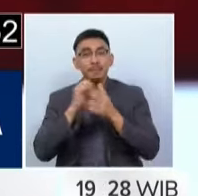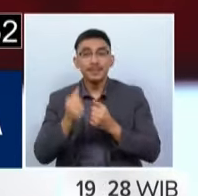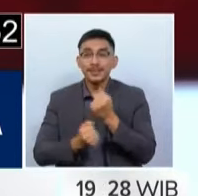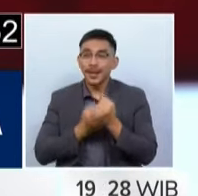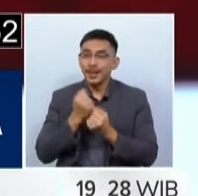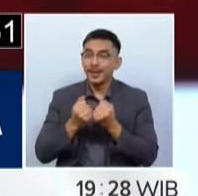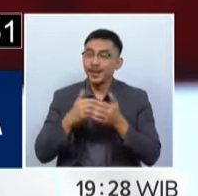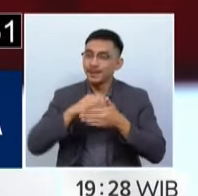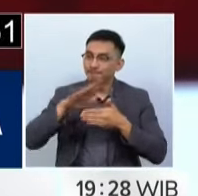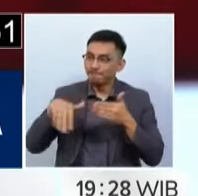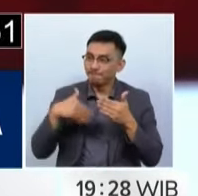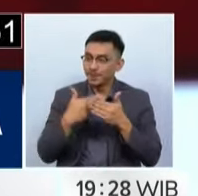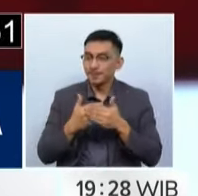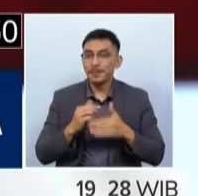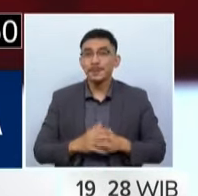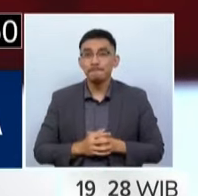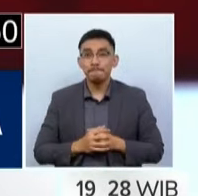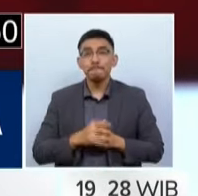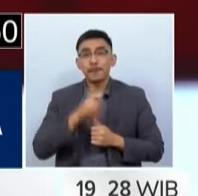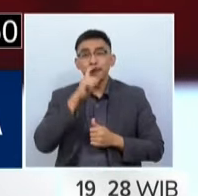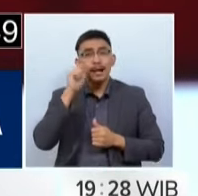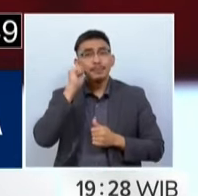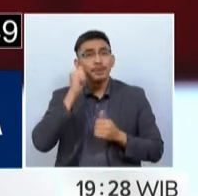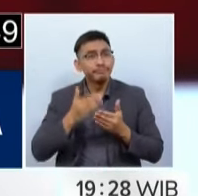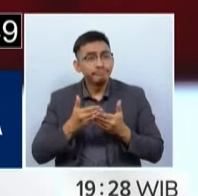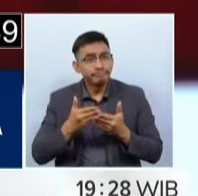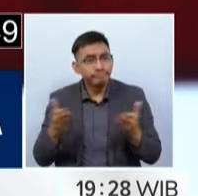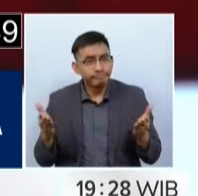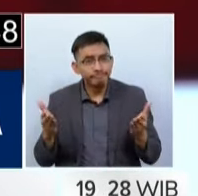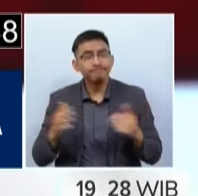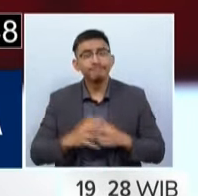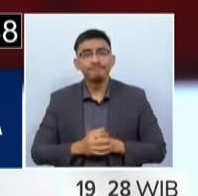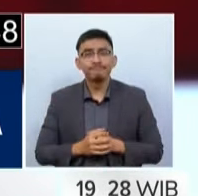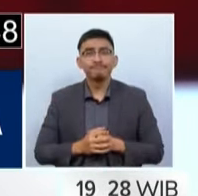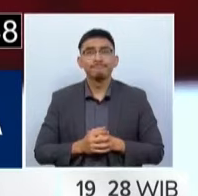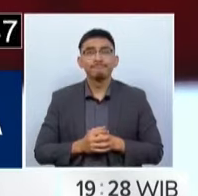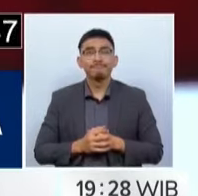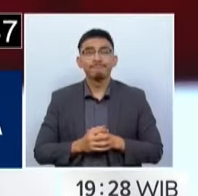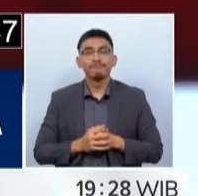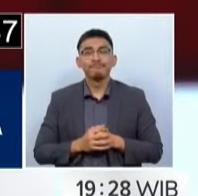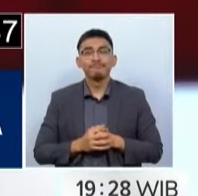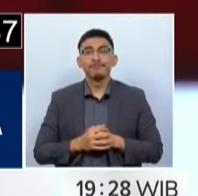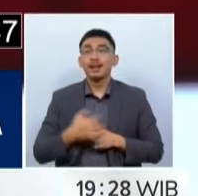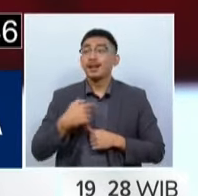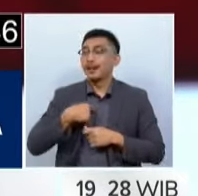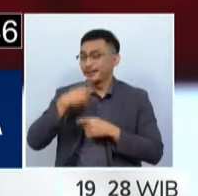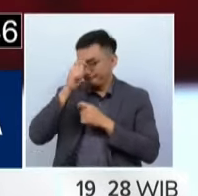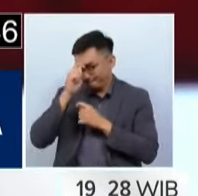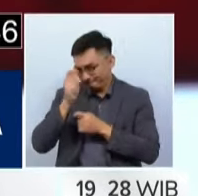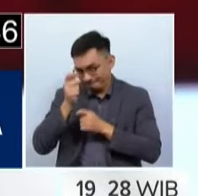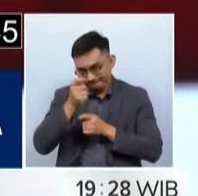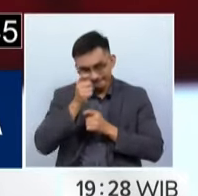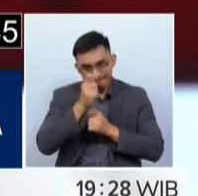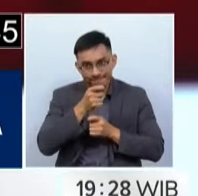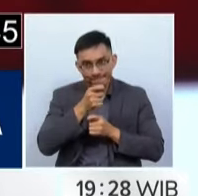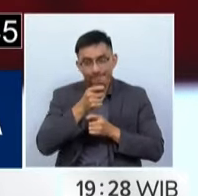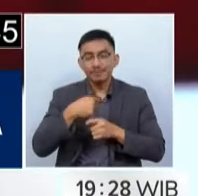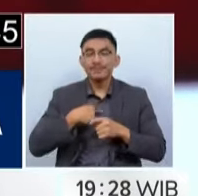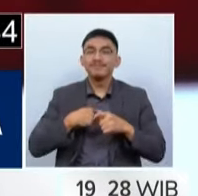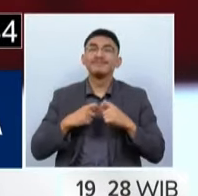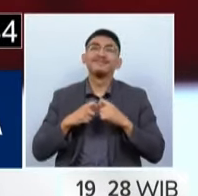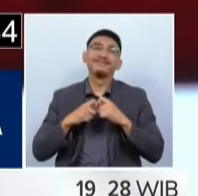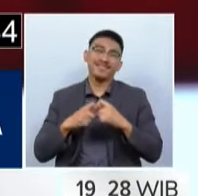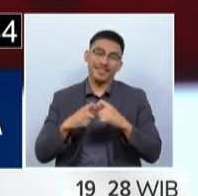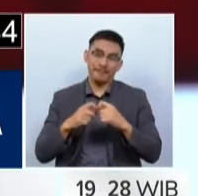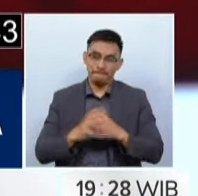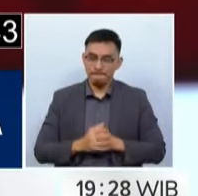semuanya Bapak Ibu sekalian saudara-saudara sebangsa setanah air yang saya hormati yang saya cintai